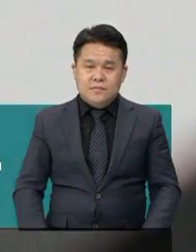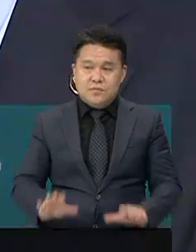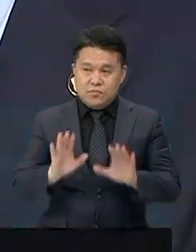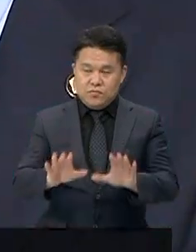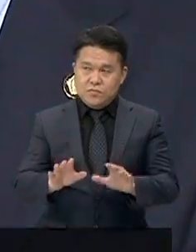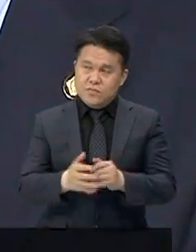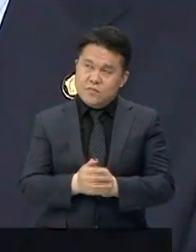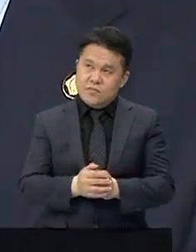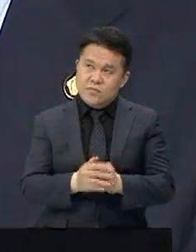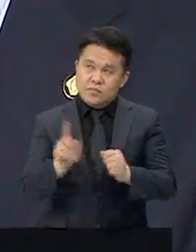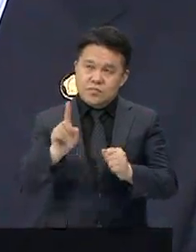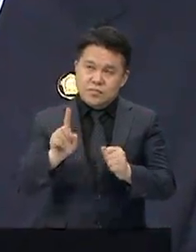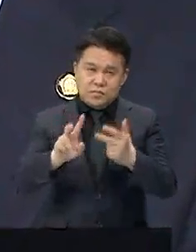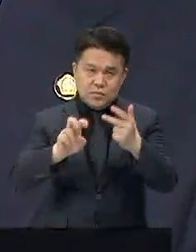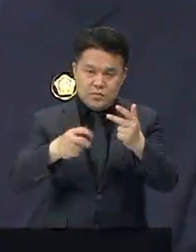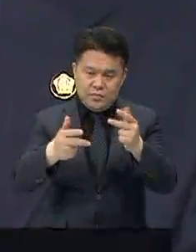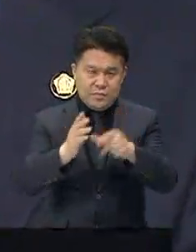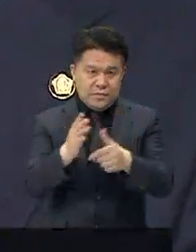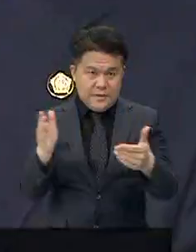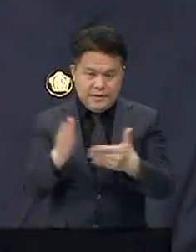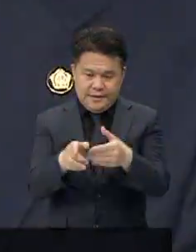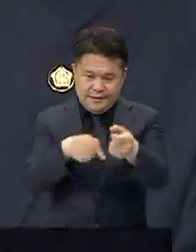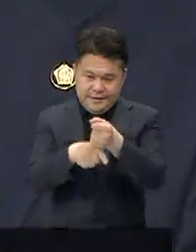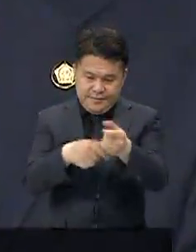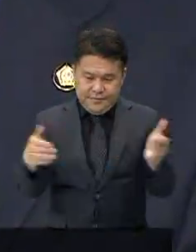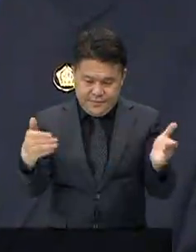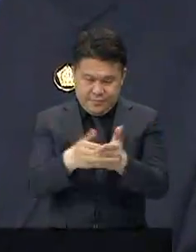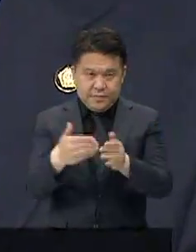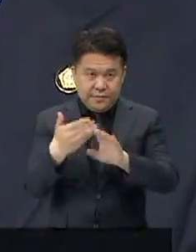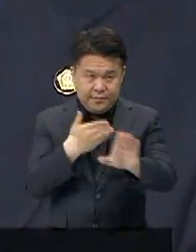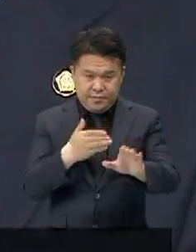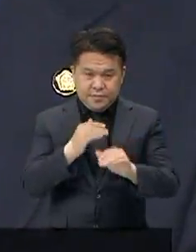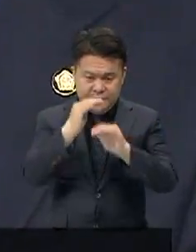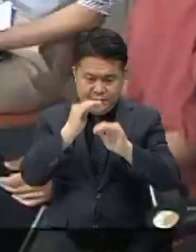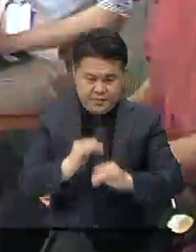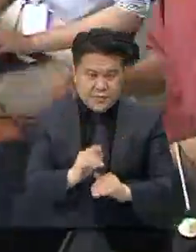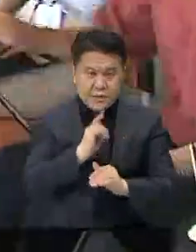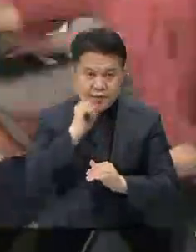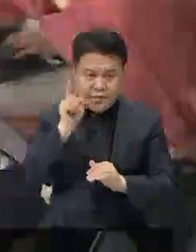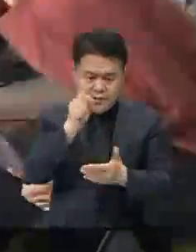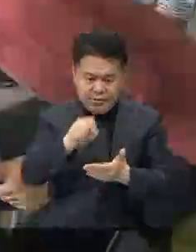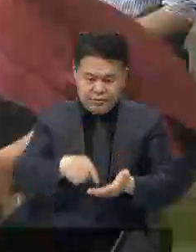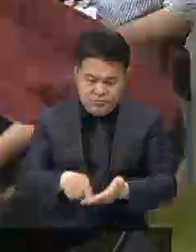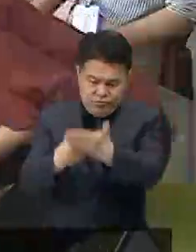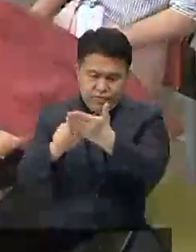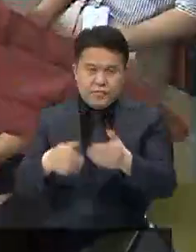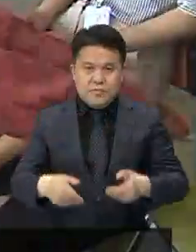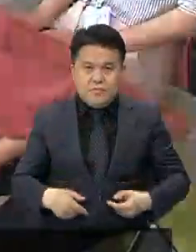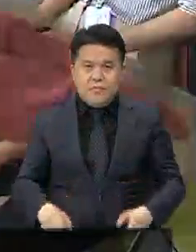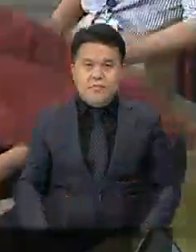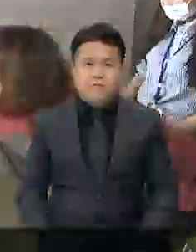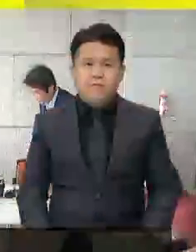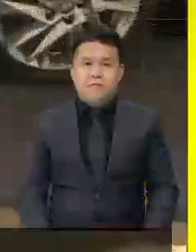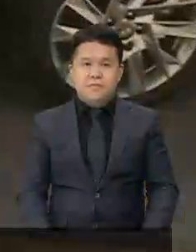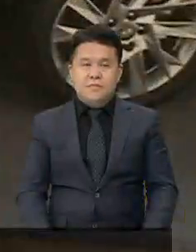오는 27일까지 두 후보자에 대한 인사청문회를 마치고 경과보고서를 대통령에게 제출해야 합니다.